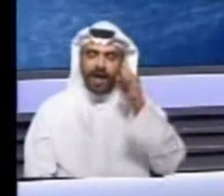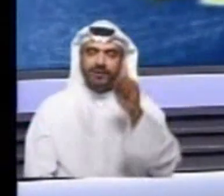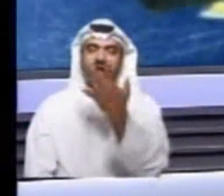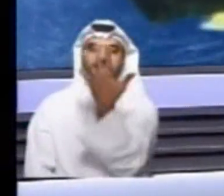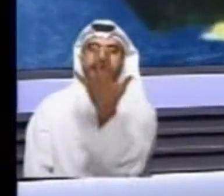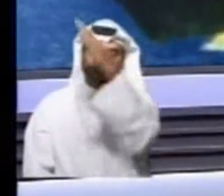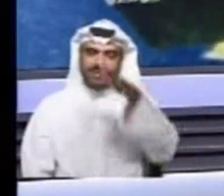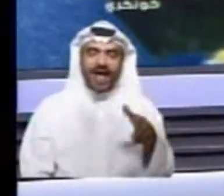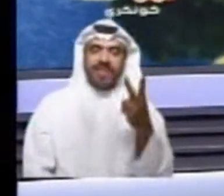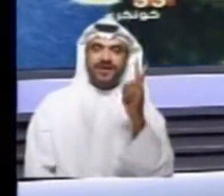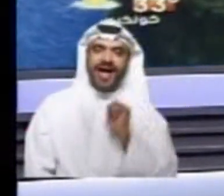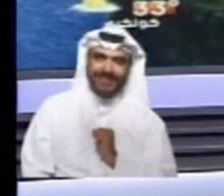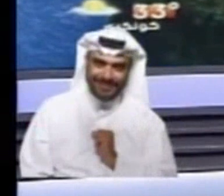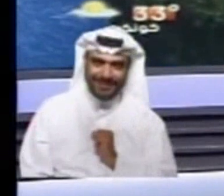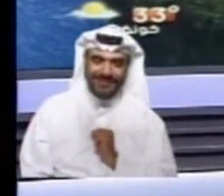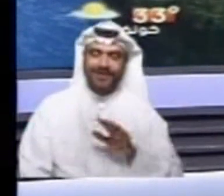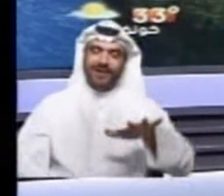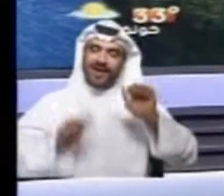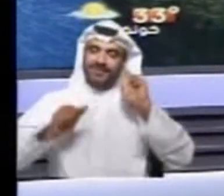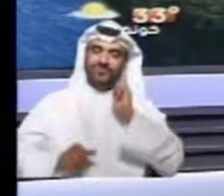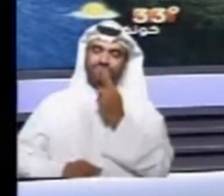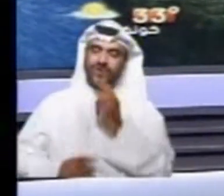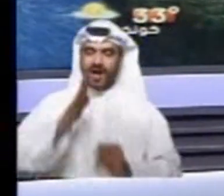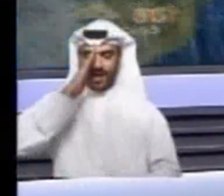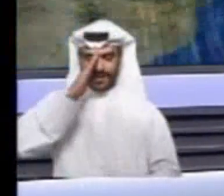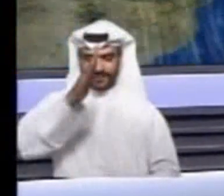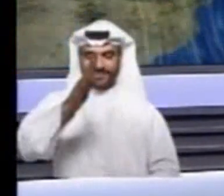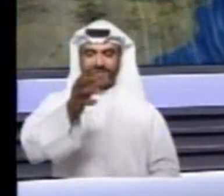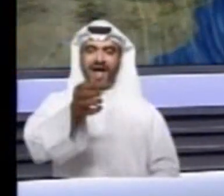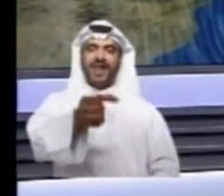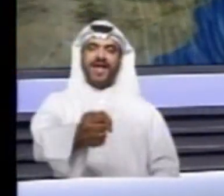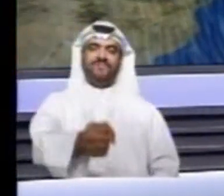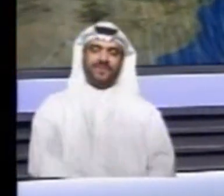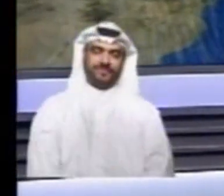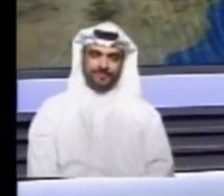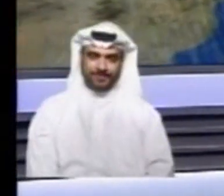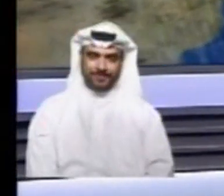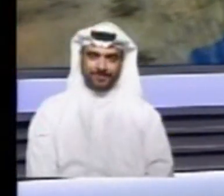5/12. نشرتنا الجوية تنتهي، ولكن بعد درجات الحرارة للعواصم والمدن حول العالم.